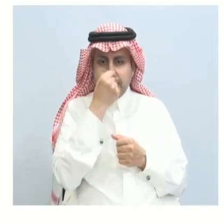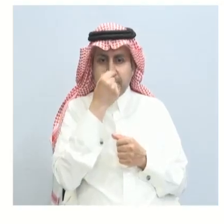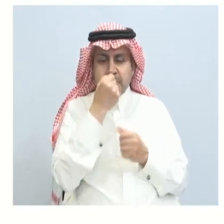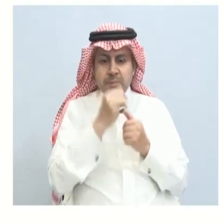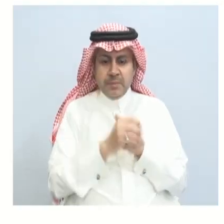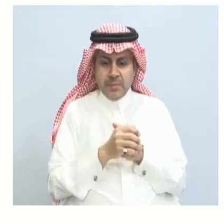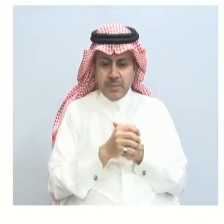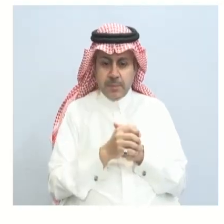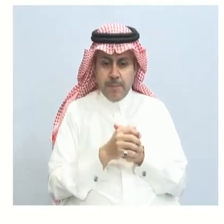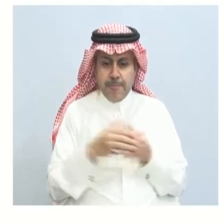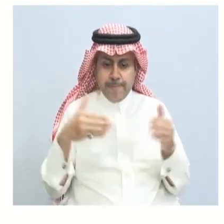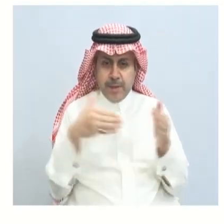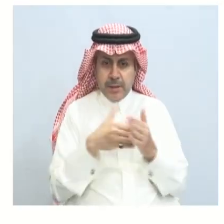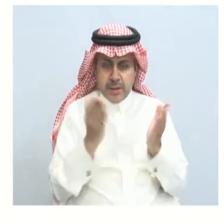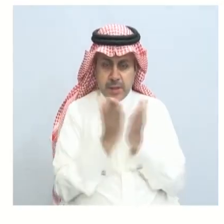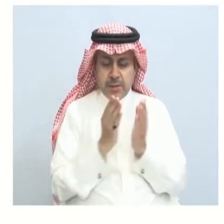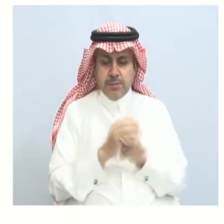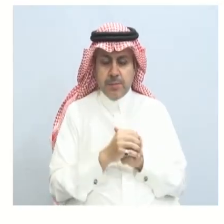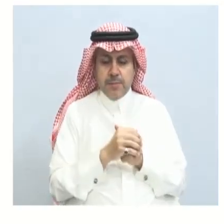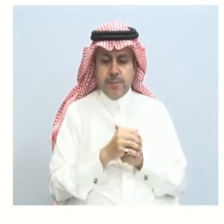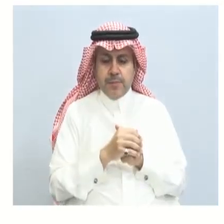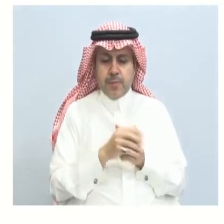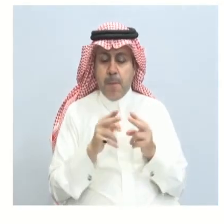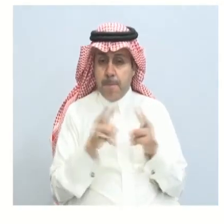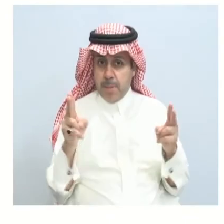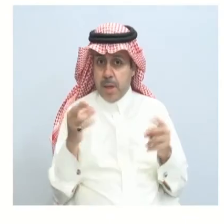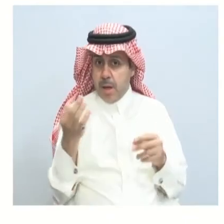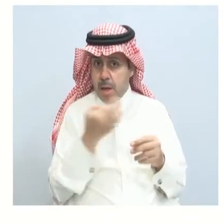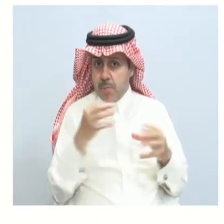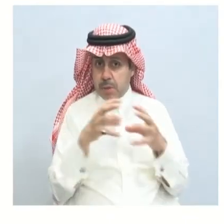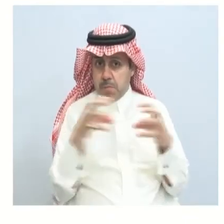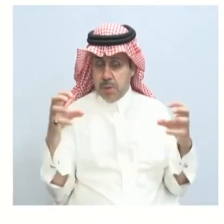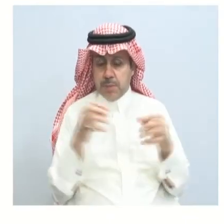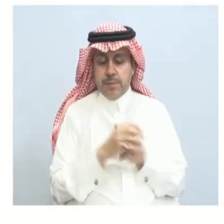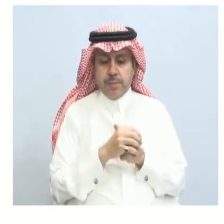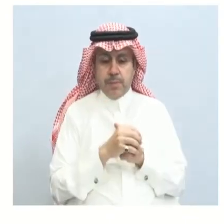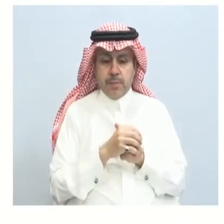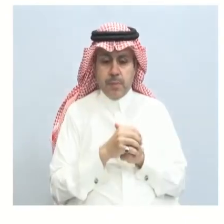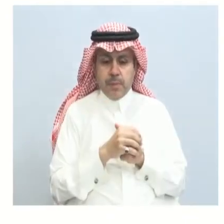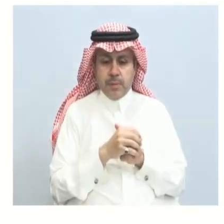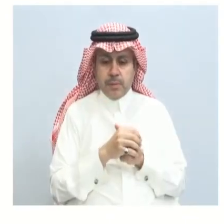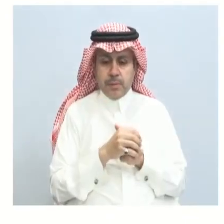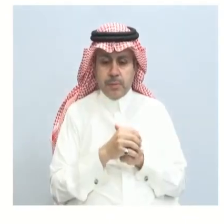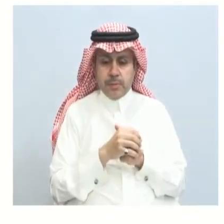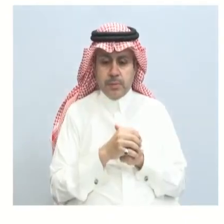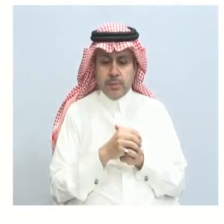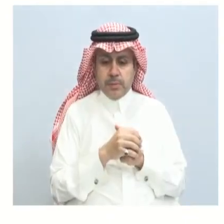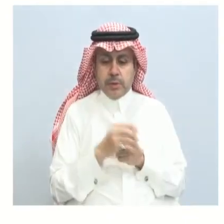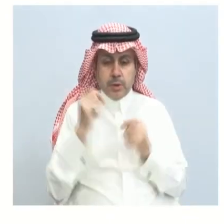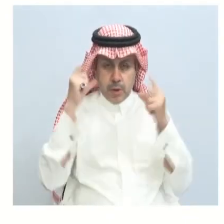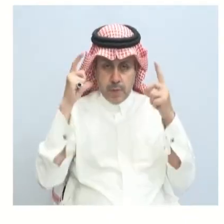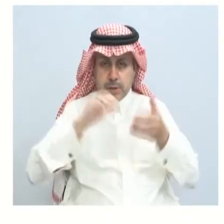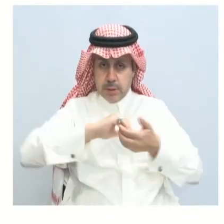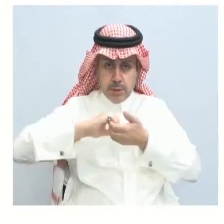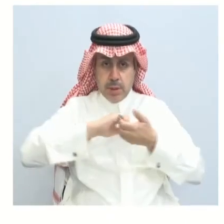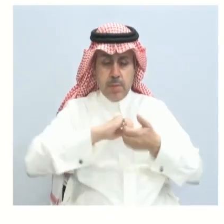بها بهذا ولله الحمد في نهايه هذا الدرس اولا بينا مع الكلمات الغريبه والتي قد تشكل على البعض معرفه معناها كذلك تعرفنا